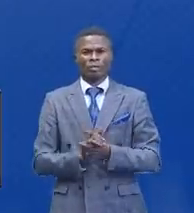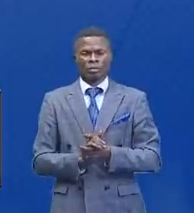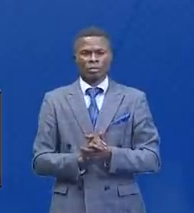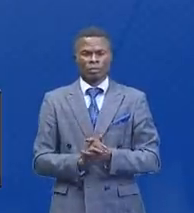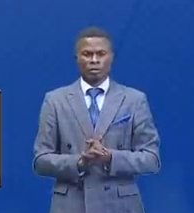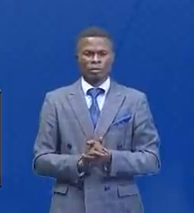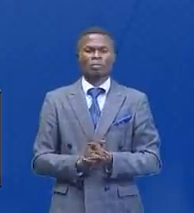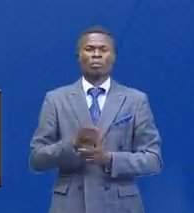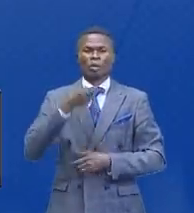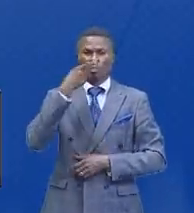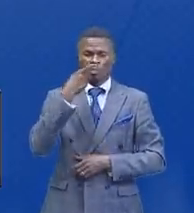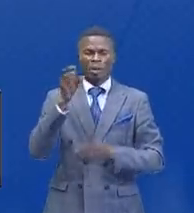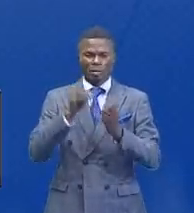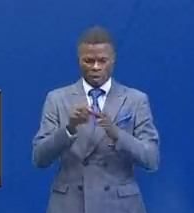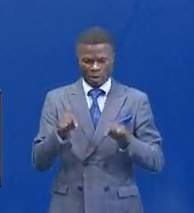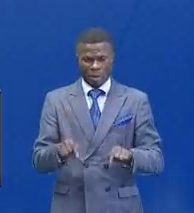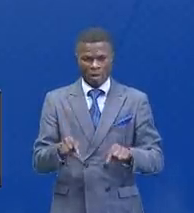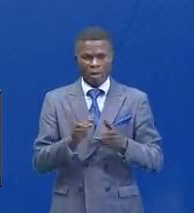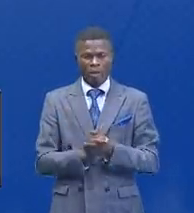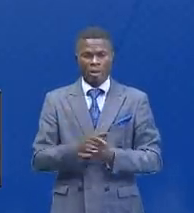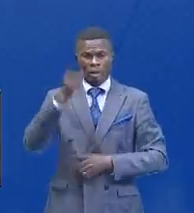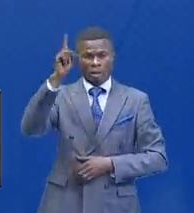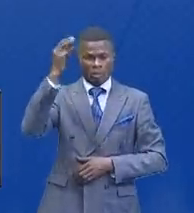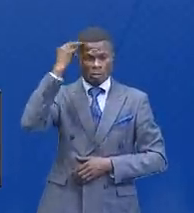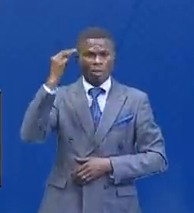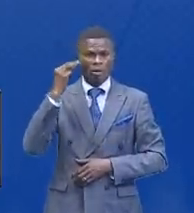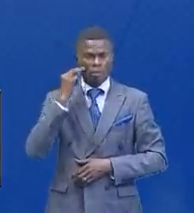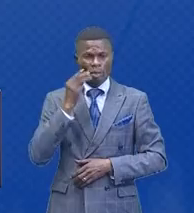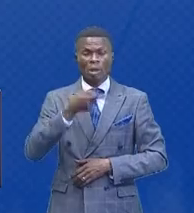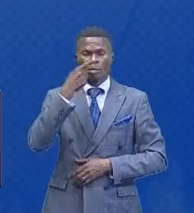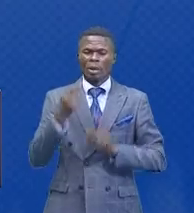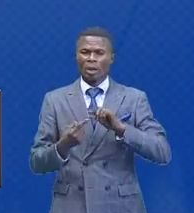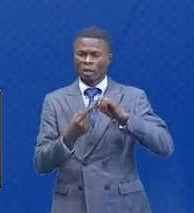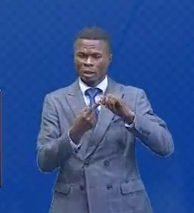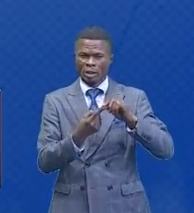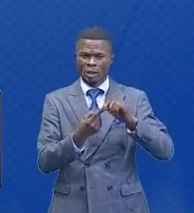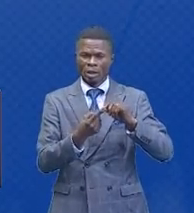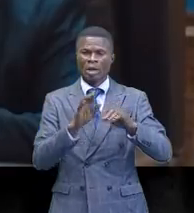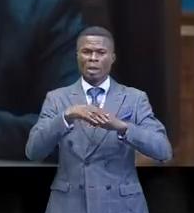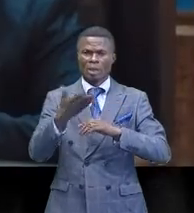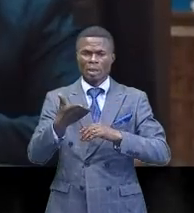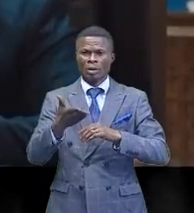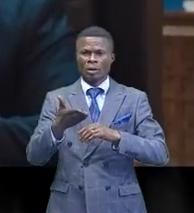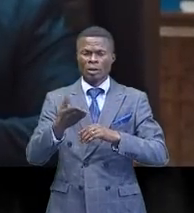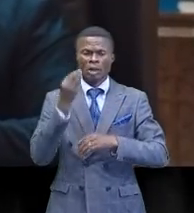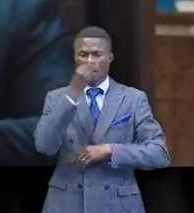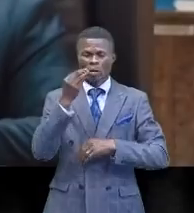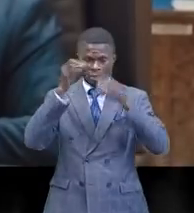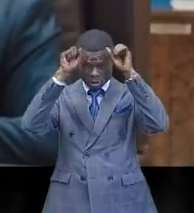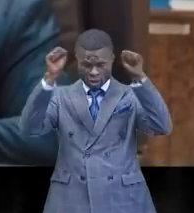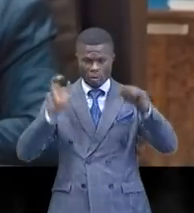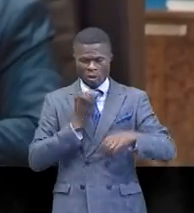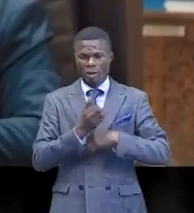Prenant la parole à son tour, le Premier ministre intervenant spécialement après les mots du président de